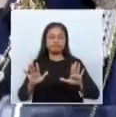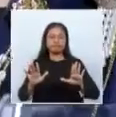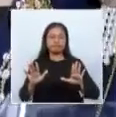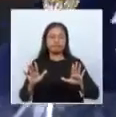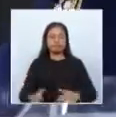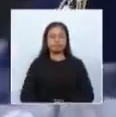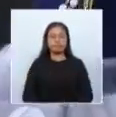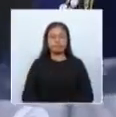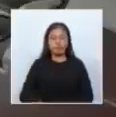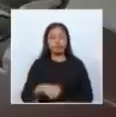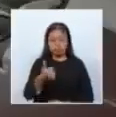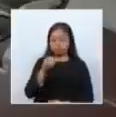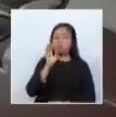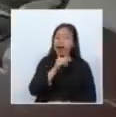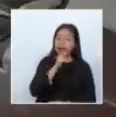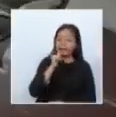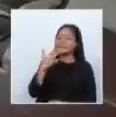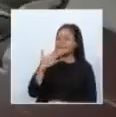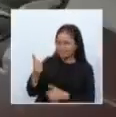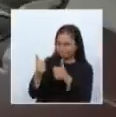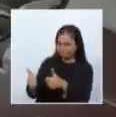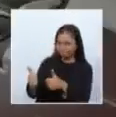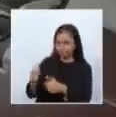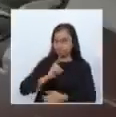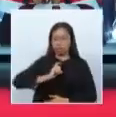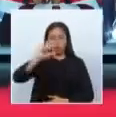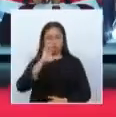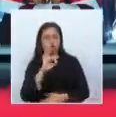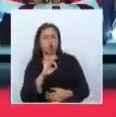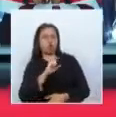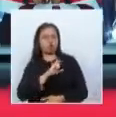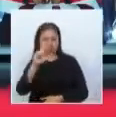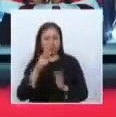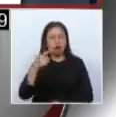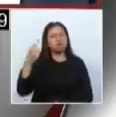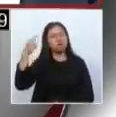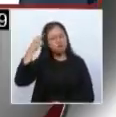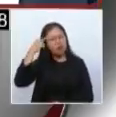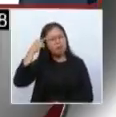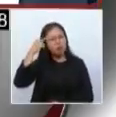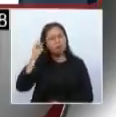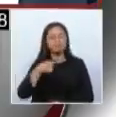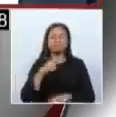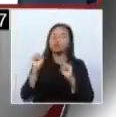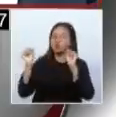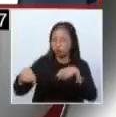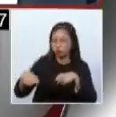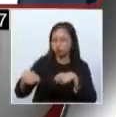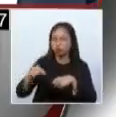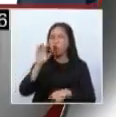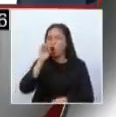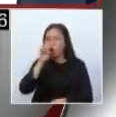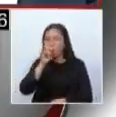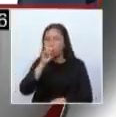tuntas pertanyaan-pertanyaan yang disampaikan baik oleh Pak Anies maupun oleh Pak Ganjar. Pak Prabowo lebih sering menawarkan untuk ngopi